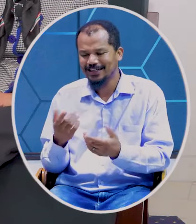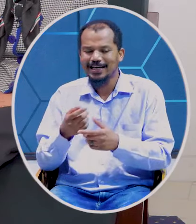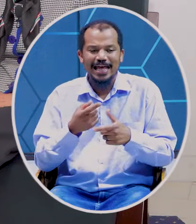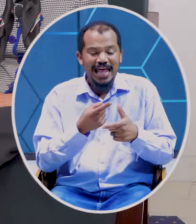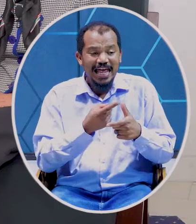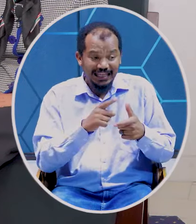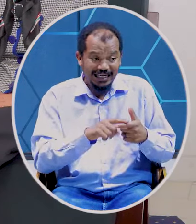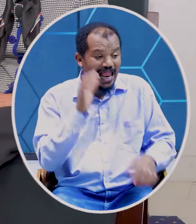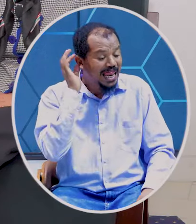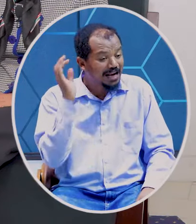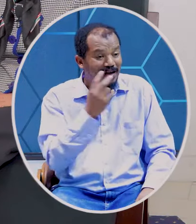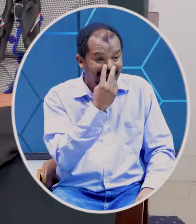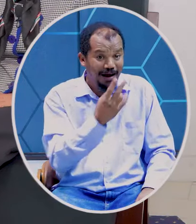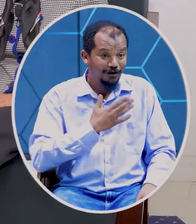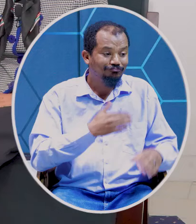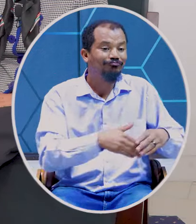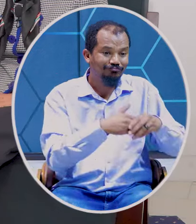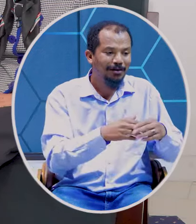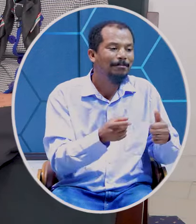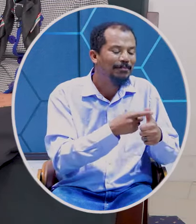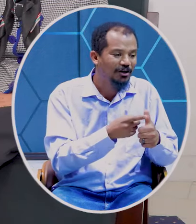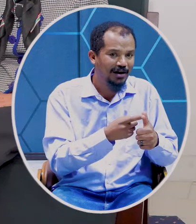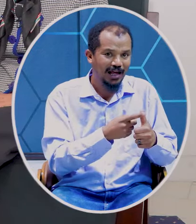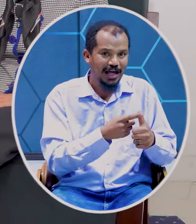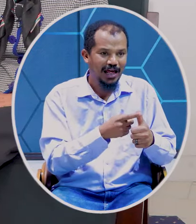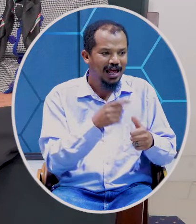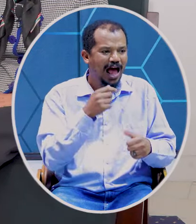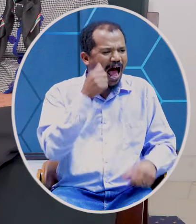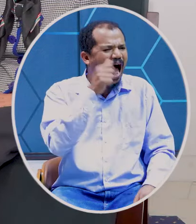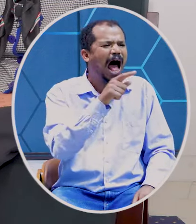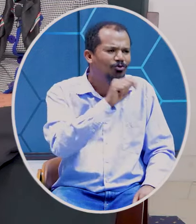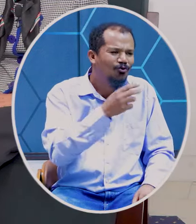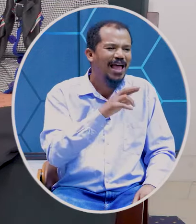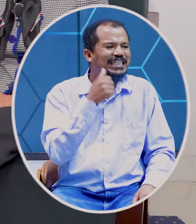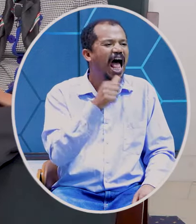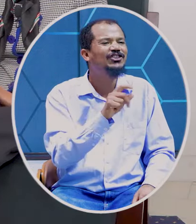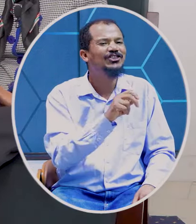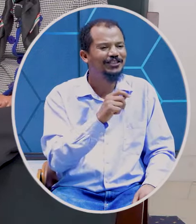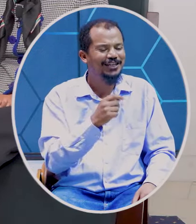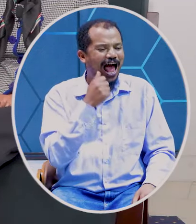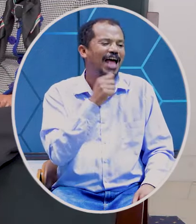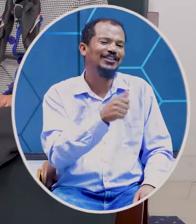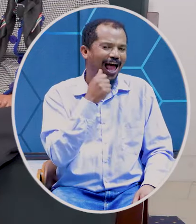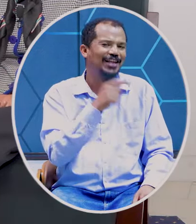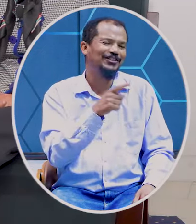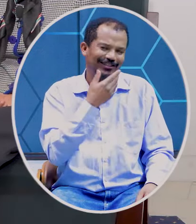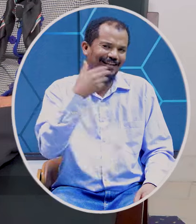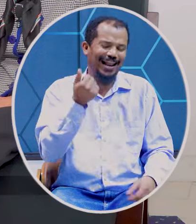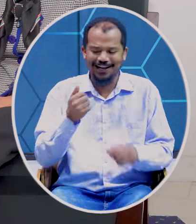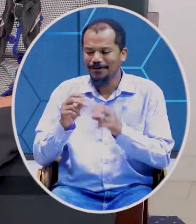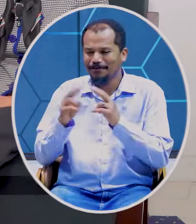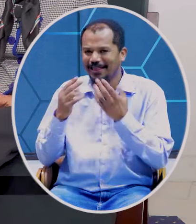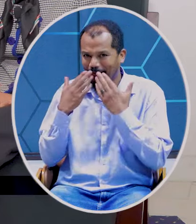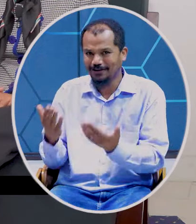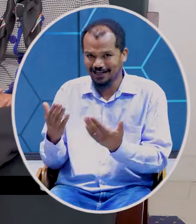እንግዲህ ለአድማጭ ተመልካቾች ለማስተዋወቅ በመጀመሪያ አንቱ ልበል? አንቺ ይሻላል አይደል? እሺ፣